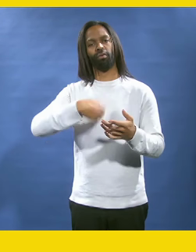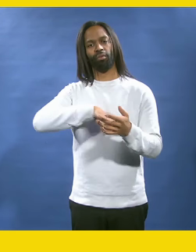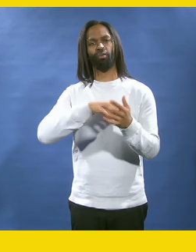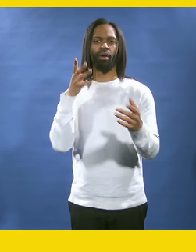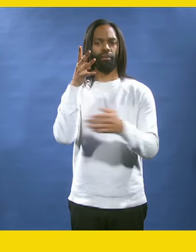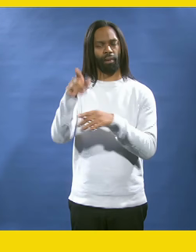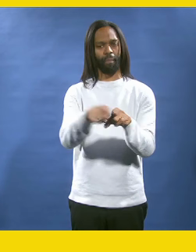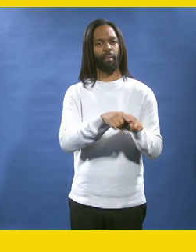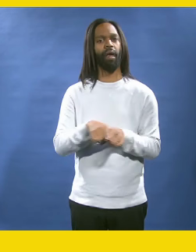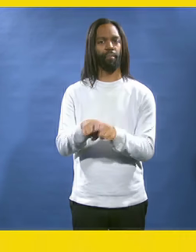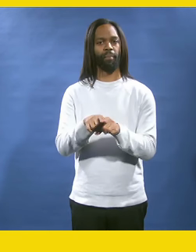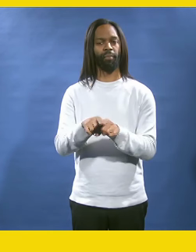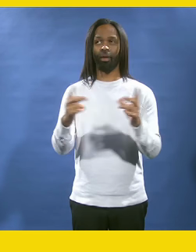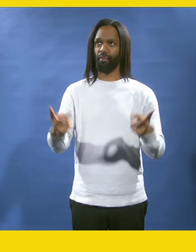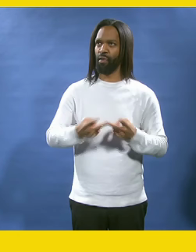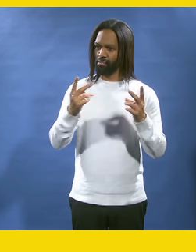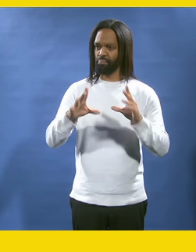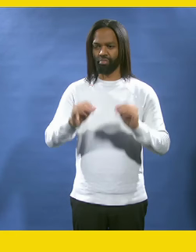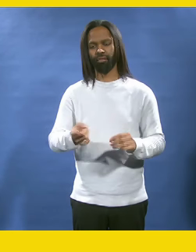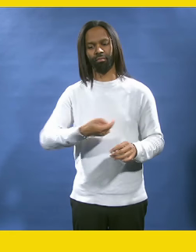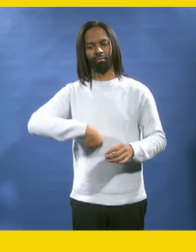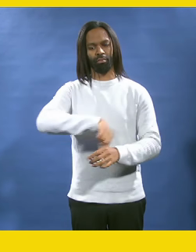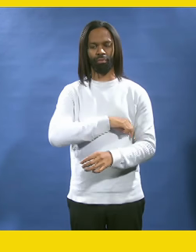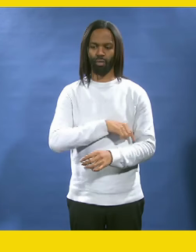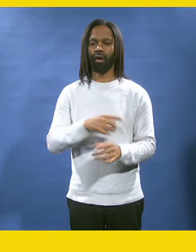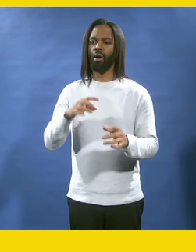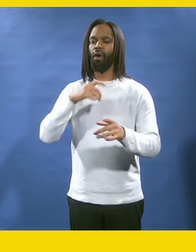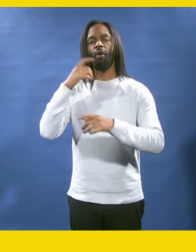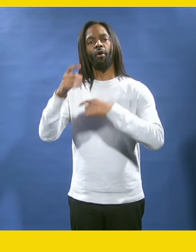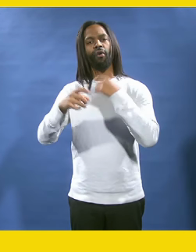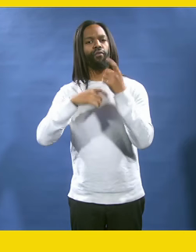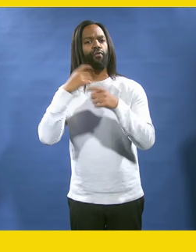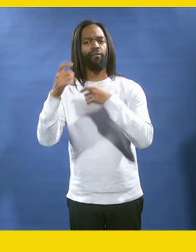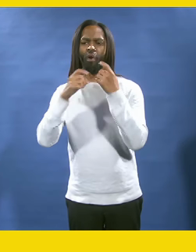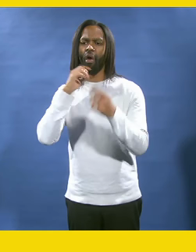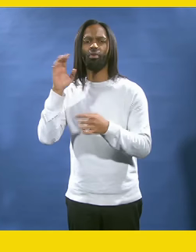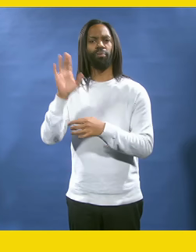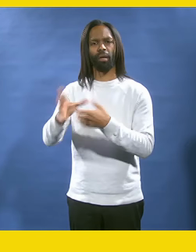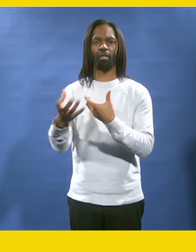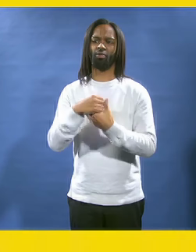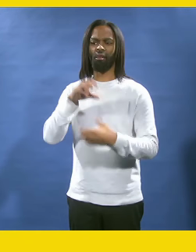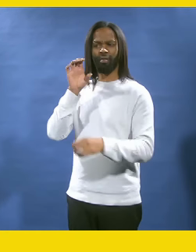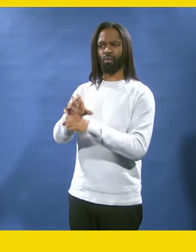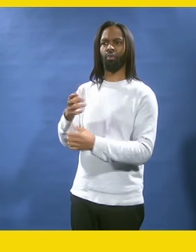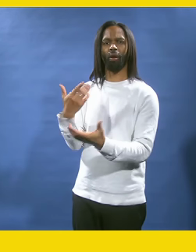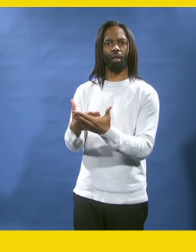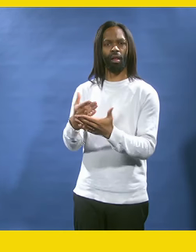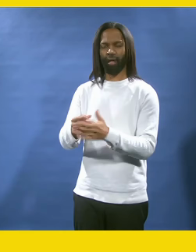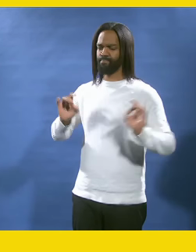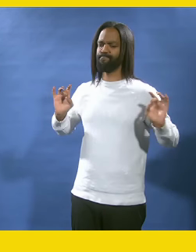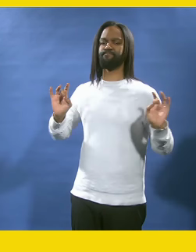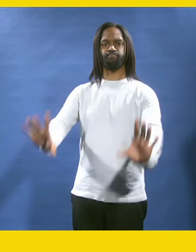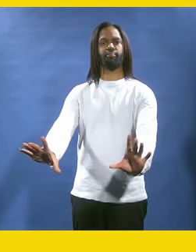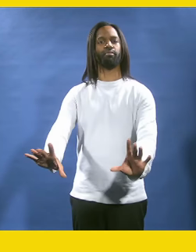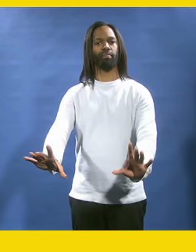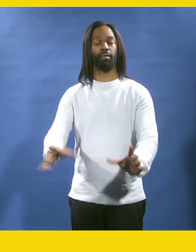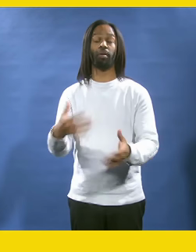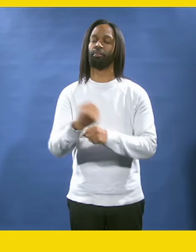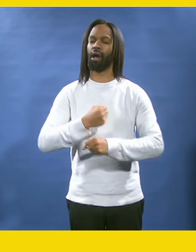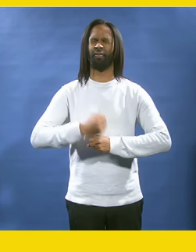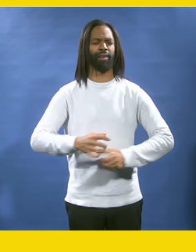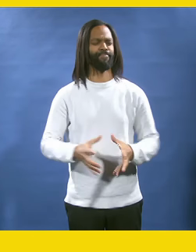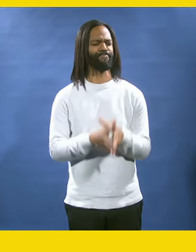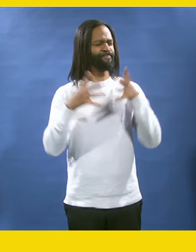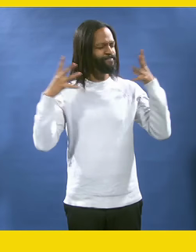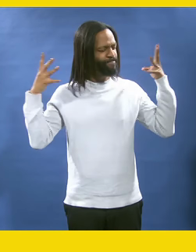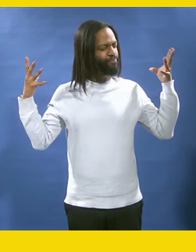positions en disant non aux violences de genre sous toutes leurs formes. La tâche est immense,